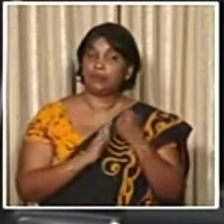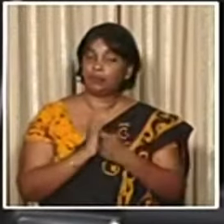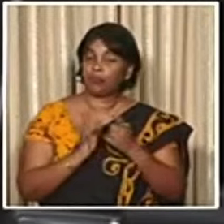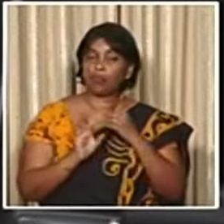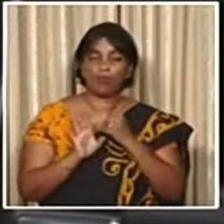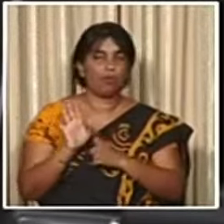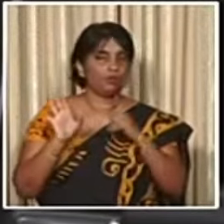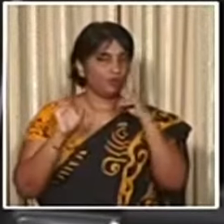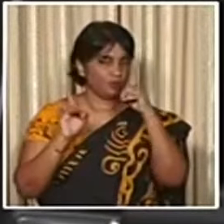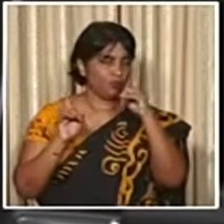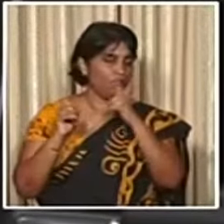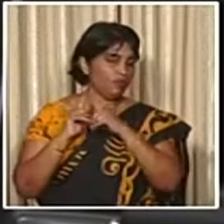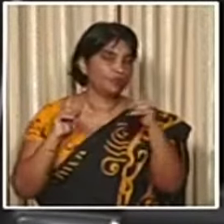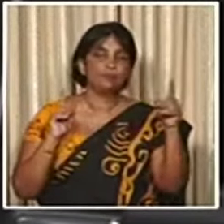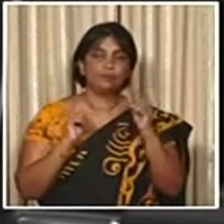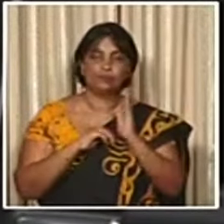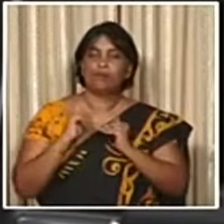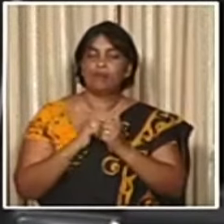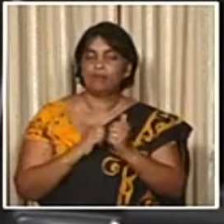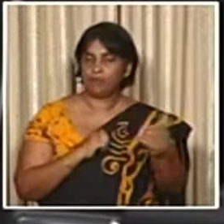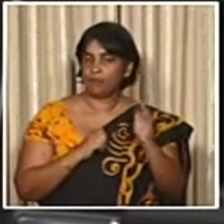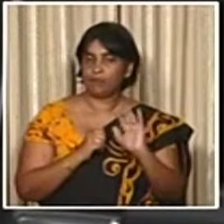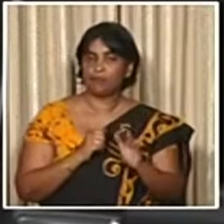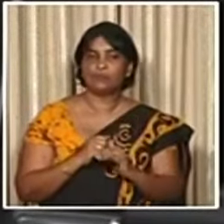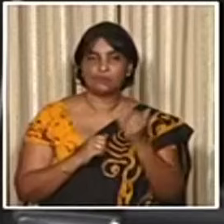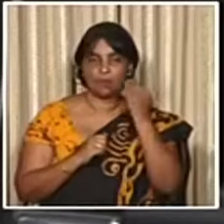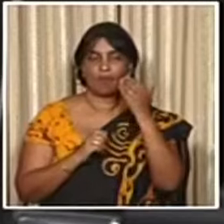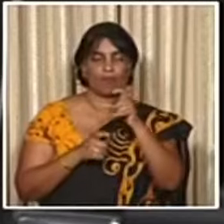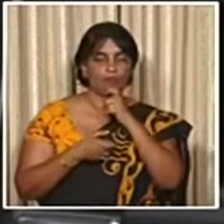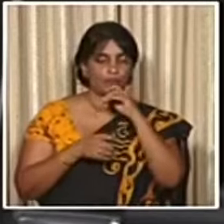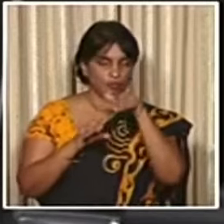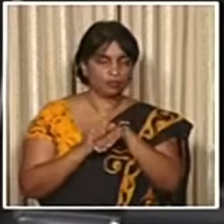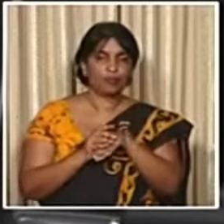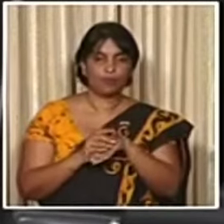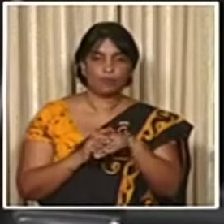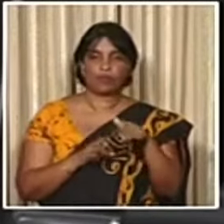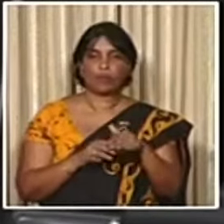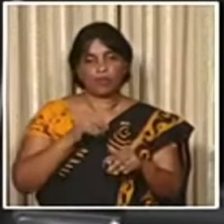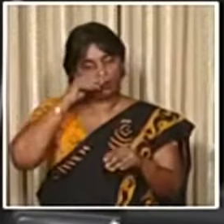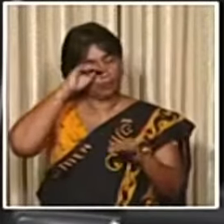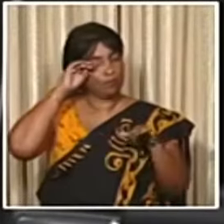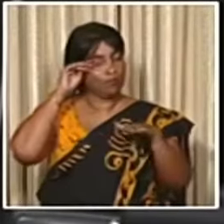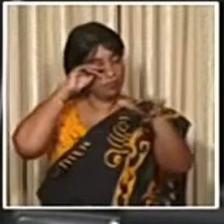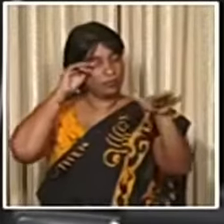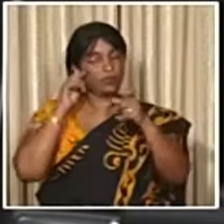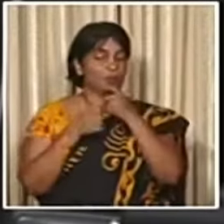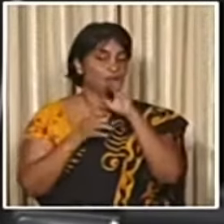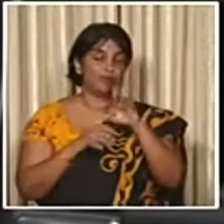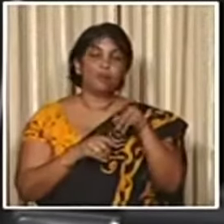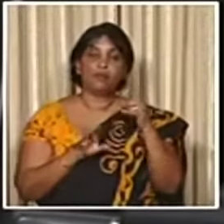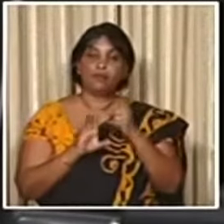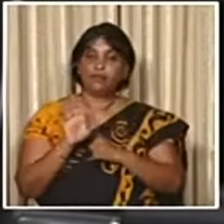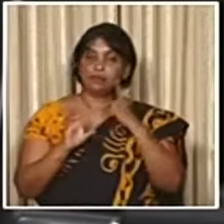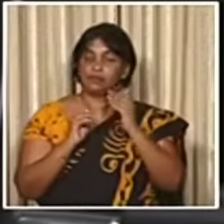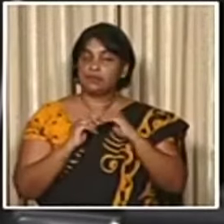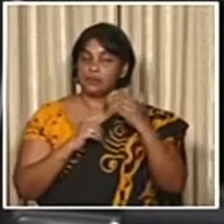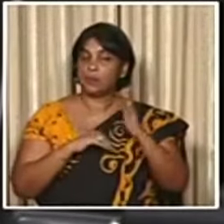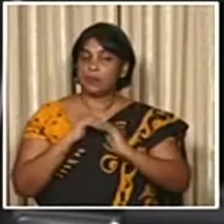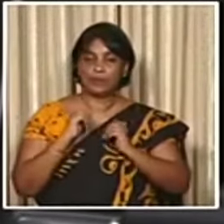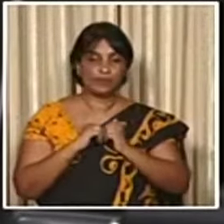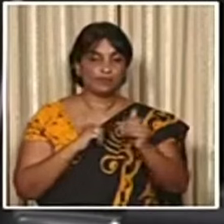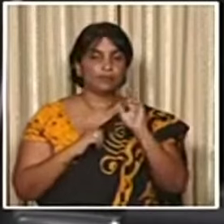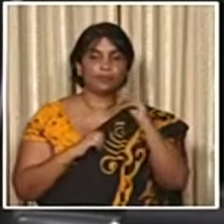අනුව අවුරුද්දක් ඇතුළත ඇස්කීසි ක්‍රියාත්මක කරන්න ඕන සිවිල් නඩු විධාන සංග්‍රහය අනුව. අවුරුද්දෙන් පස්සේ ඒක